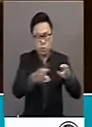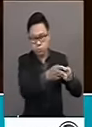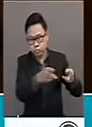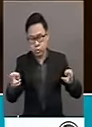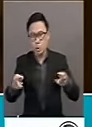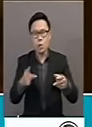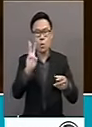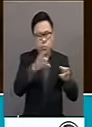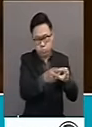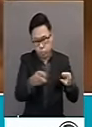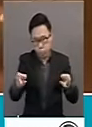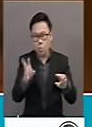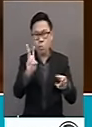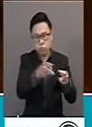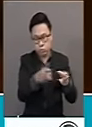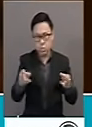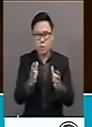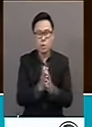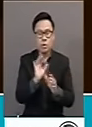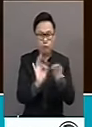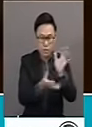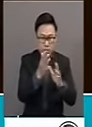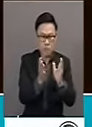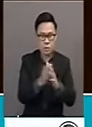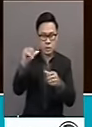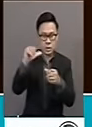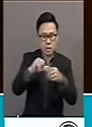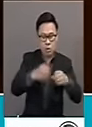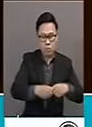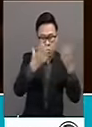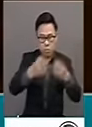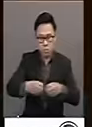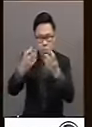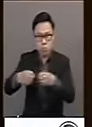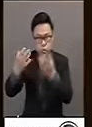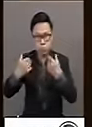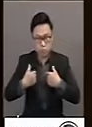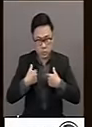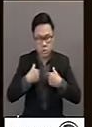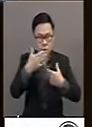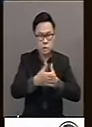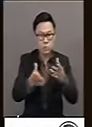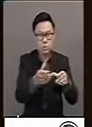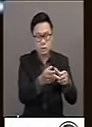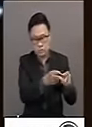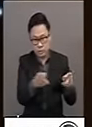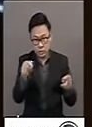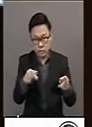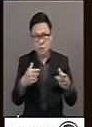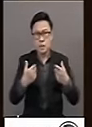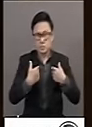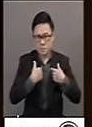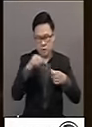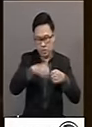คูหาด้วยกันนะคะทำให้เกิดถังแก๊สระเบิดในบริเวณพื้นที่ด้วยค่ะซึ่งห้องแถวต้นเพลิงนะคะมี